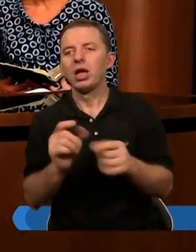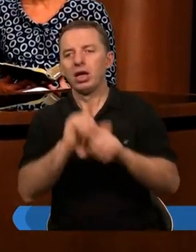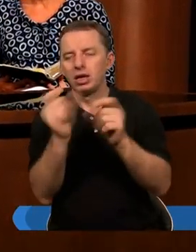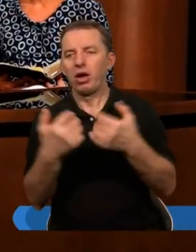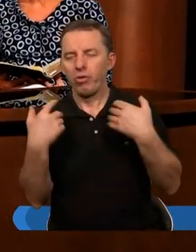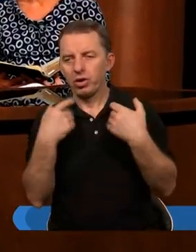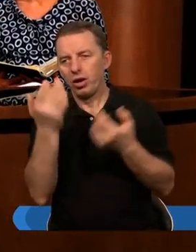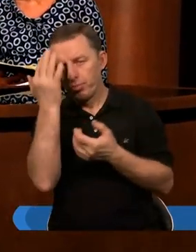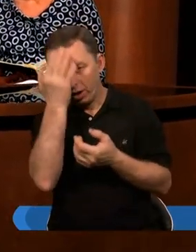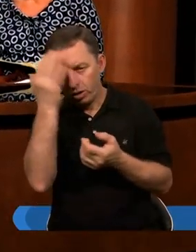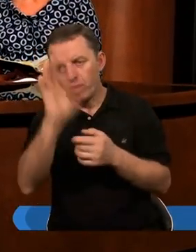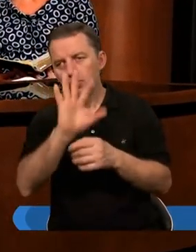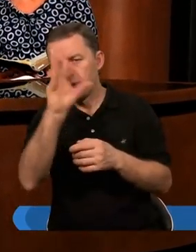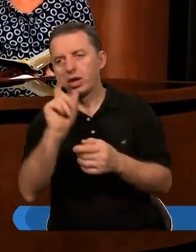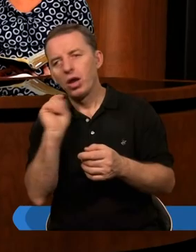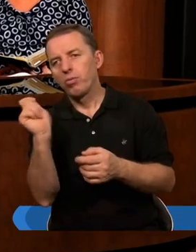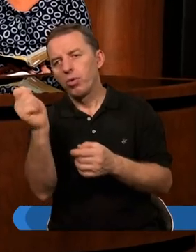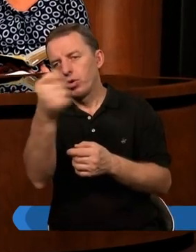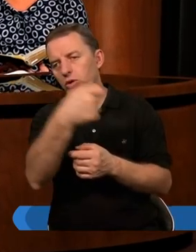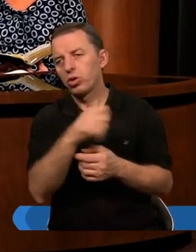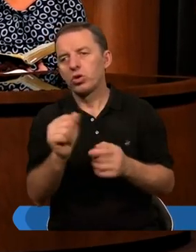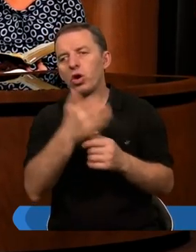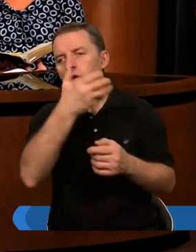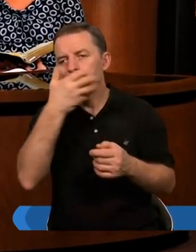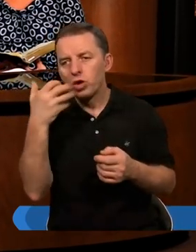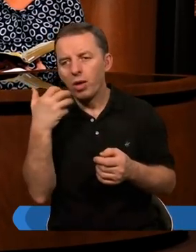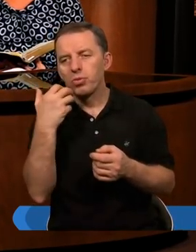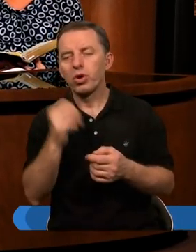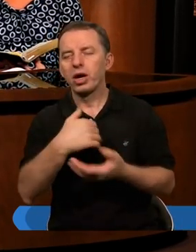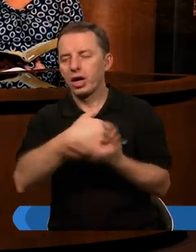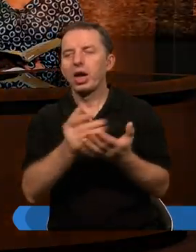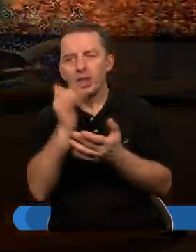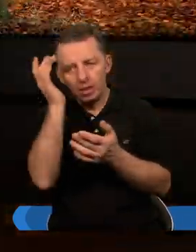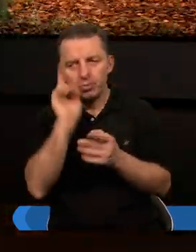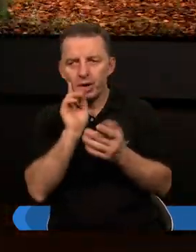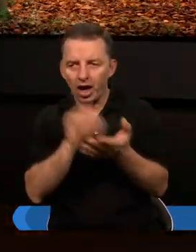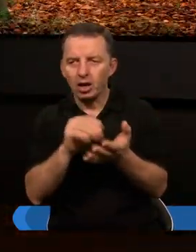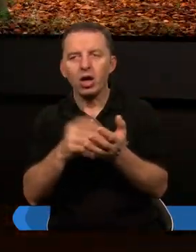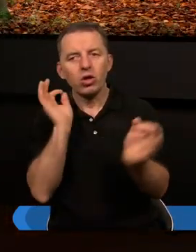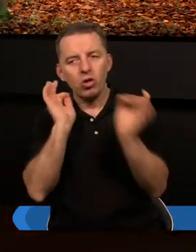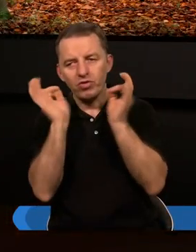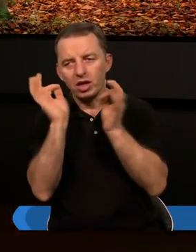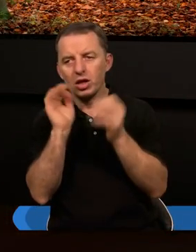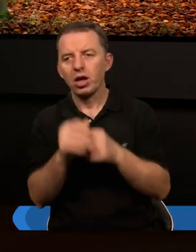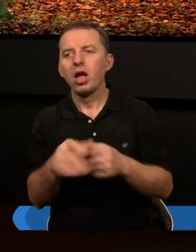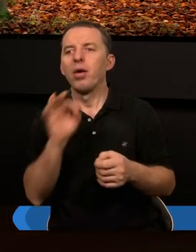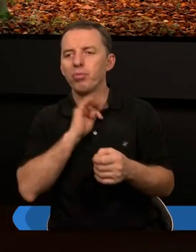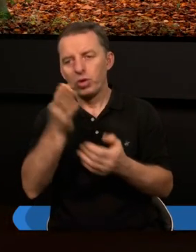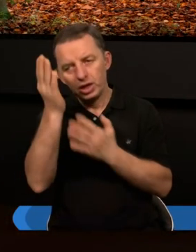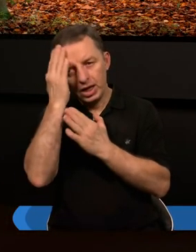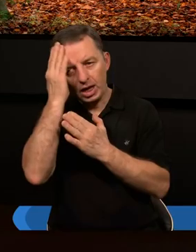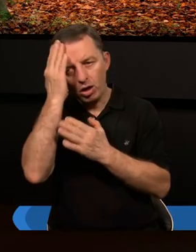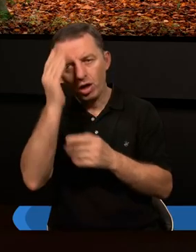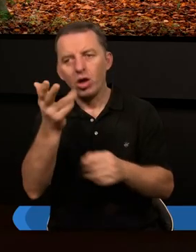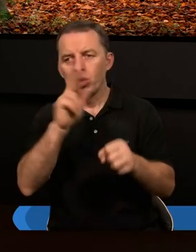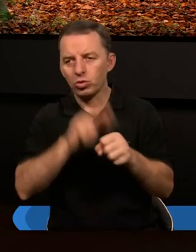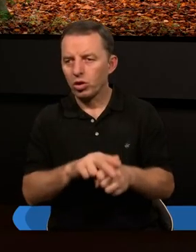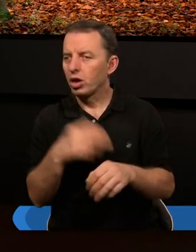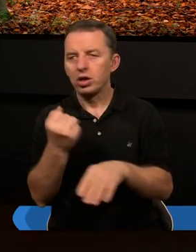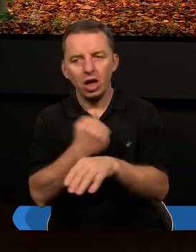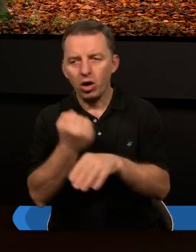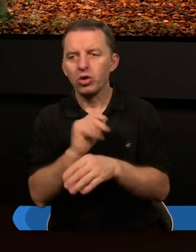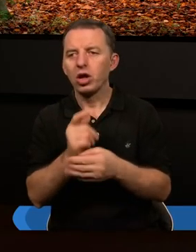Całe życie marzyłam o pięknej podróży do ciepłych krajów, teoretycznie. I nagle się dowiaduję, że mój znajomy, którego